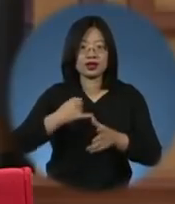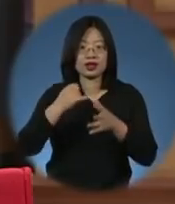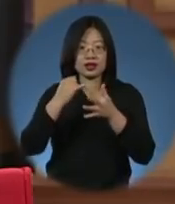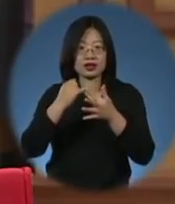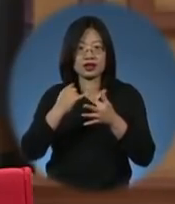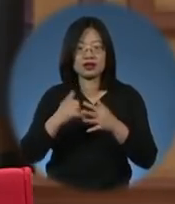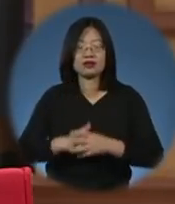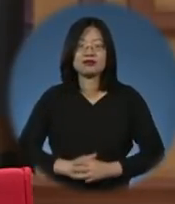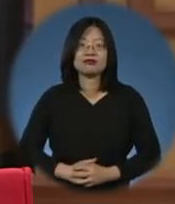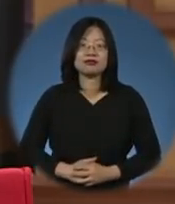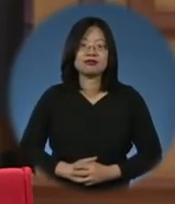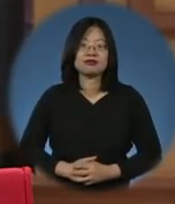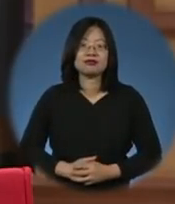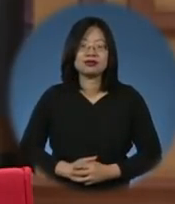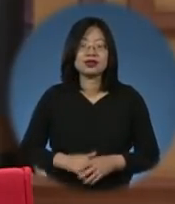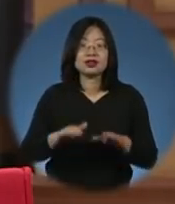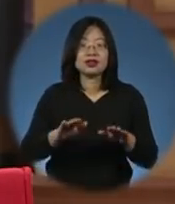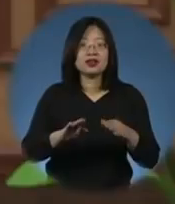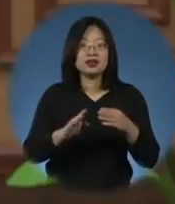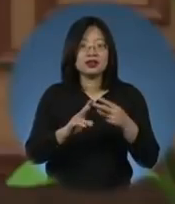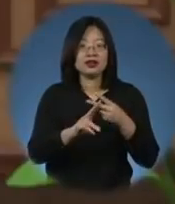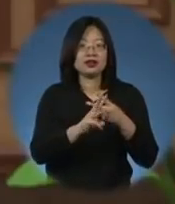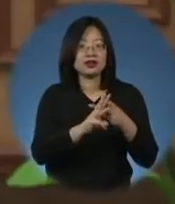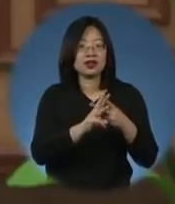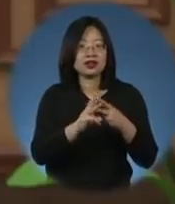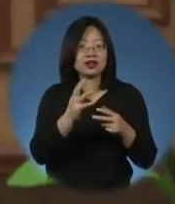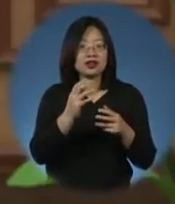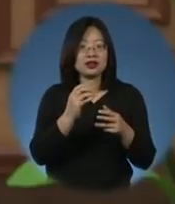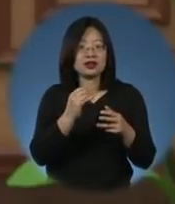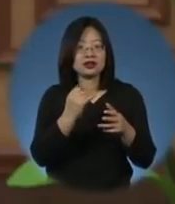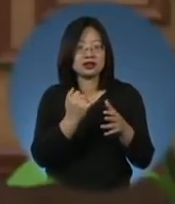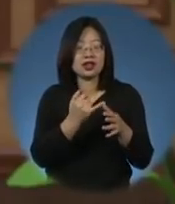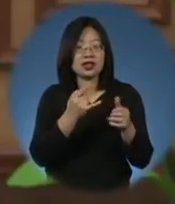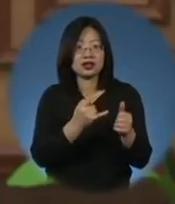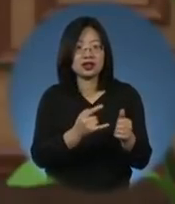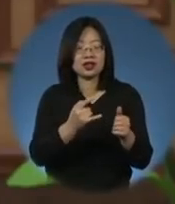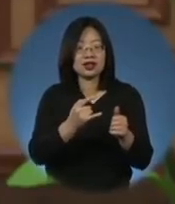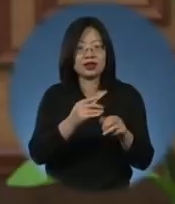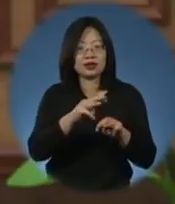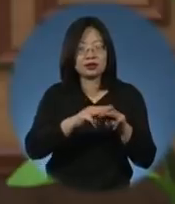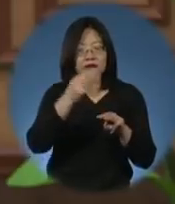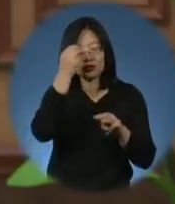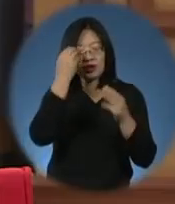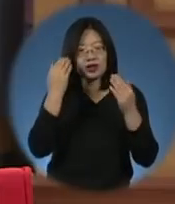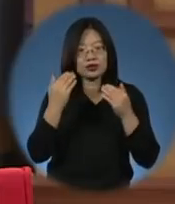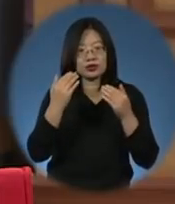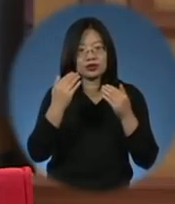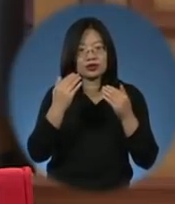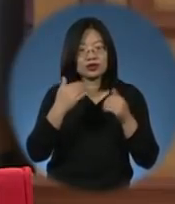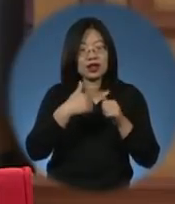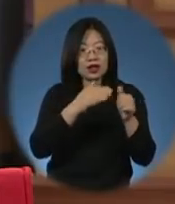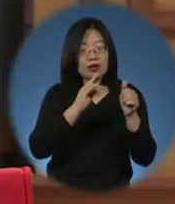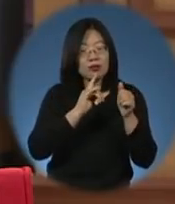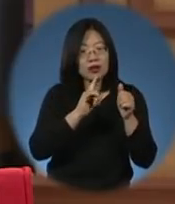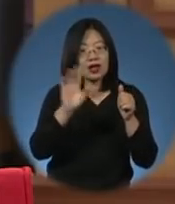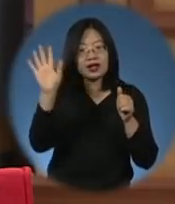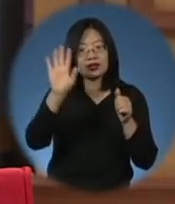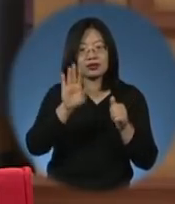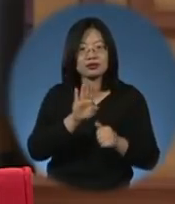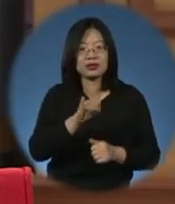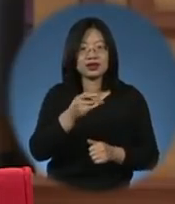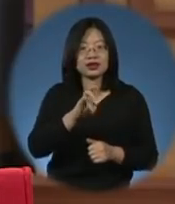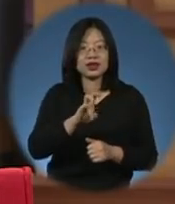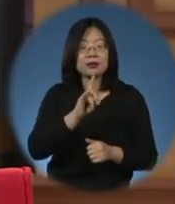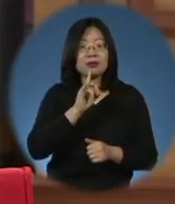둘 다. 둘 다 딸? 네. 지금 중3짜리 딸한테 농업고등학교 가라고 한 겁니까? 아니요. 중3짜리 딸한테는 그 베트남